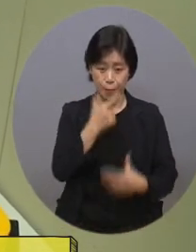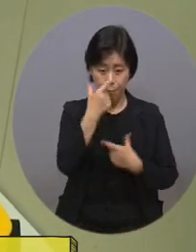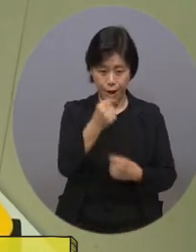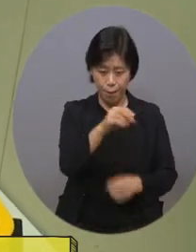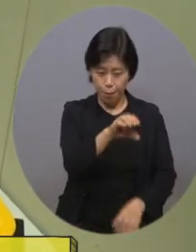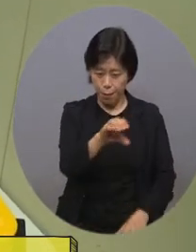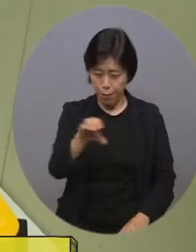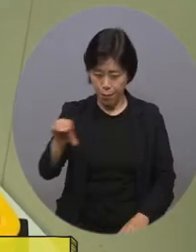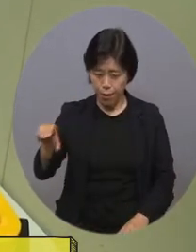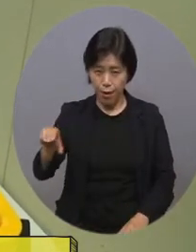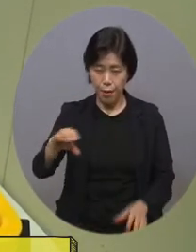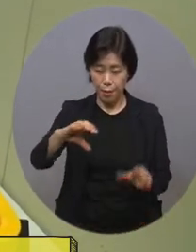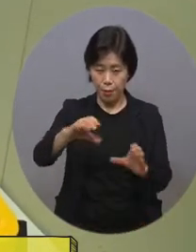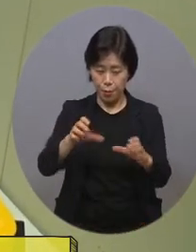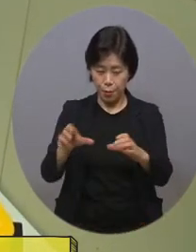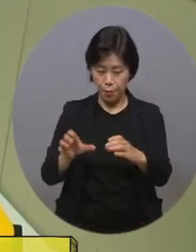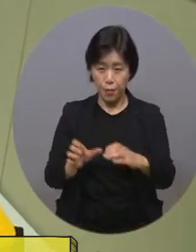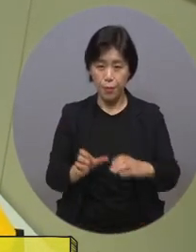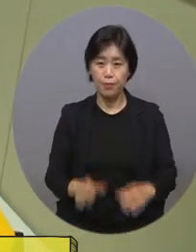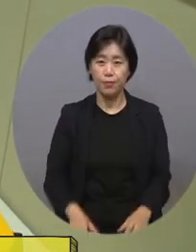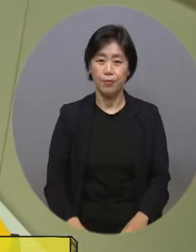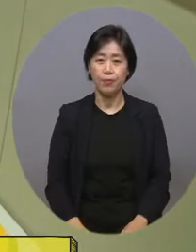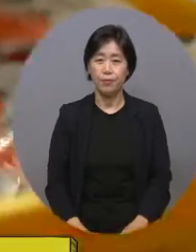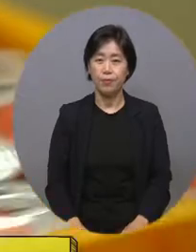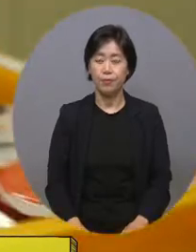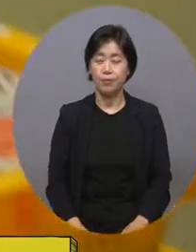같이 도와서 해보도록 하겠습니다.